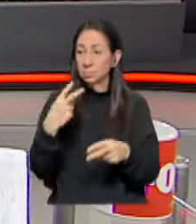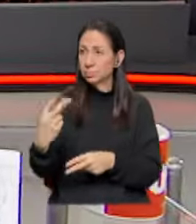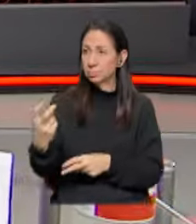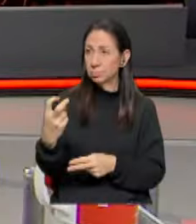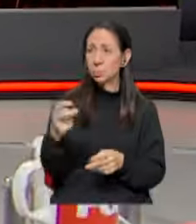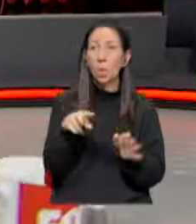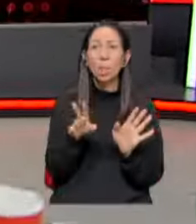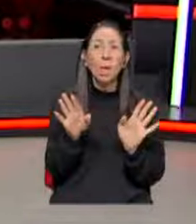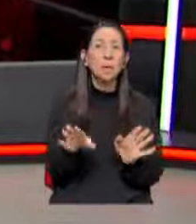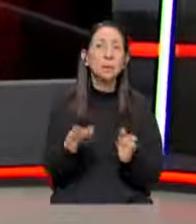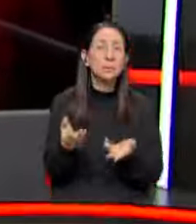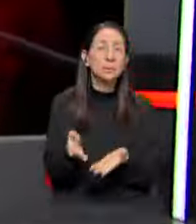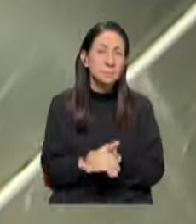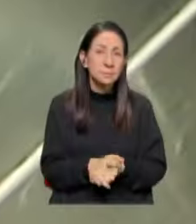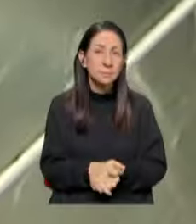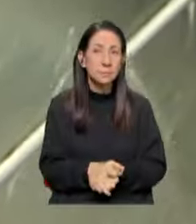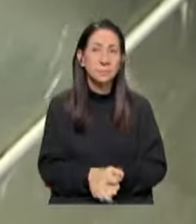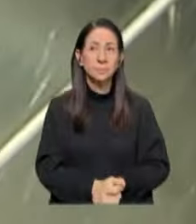kaldı.